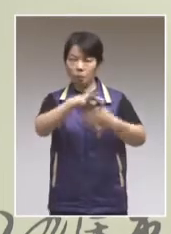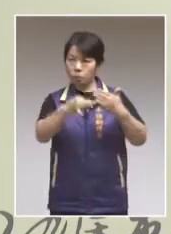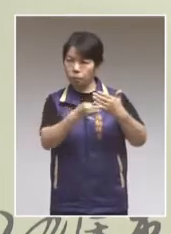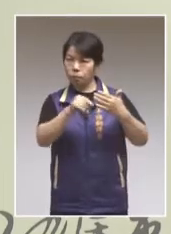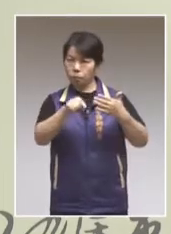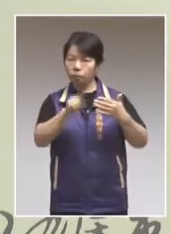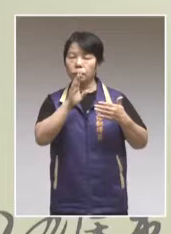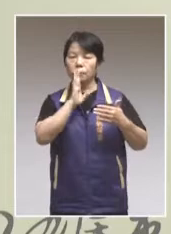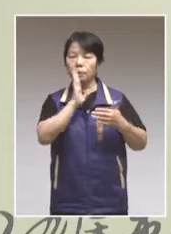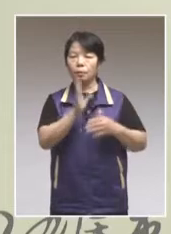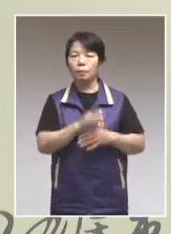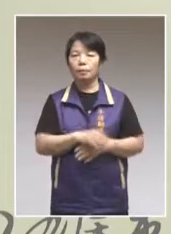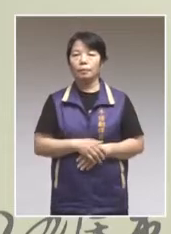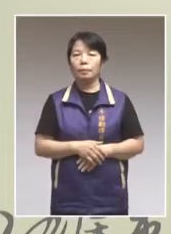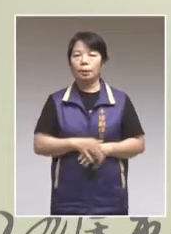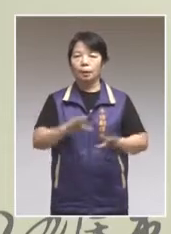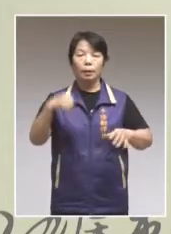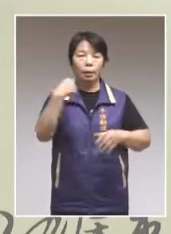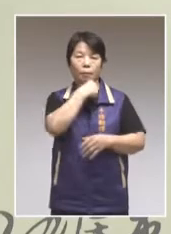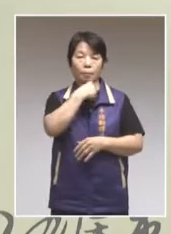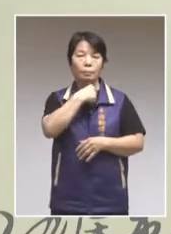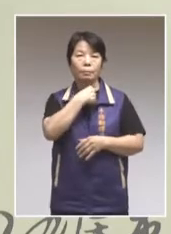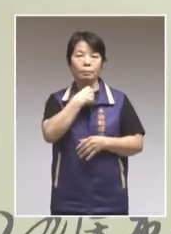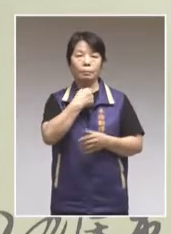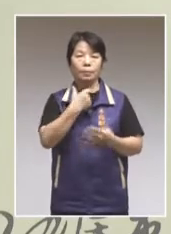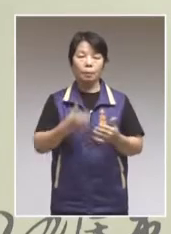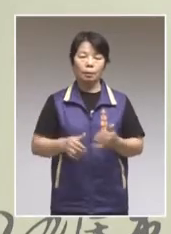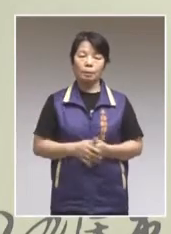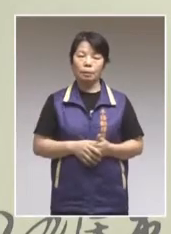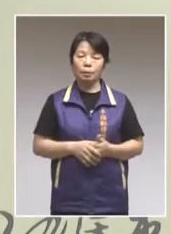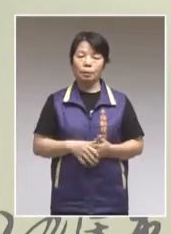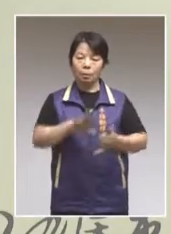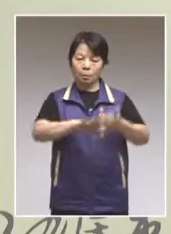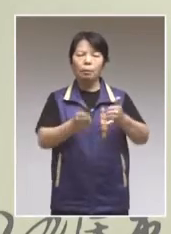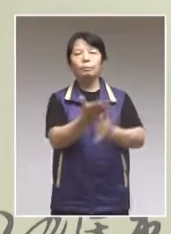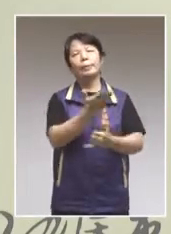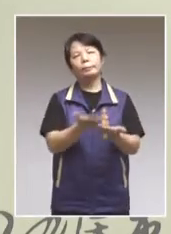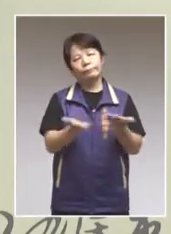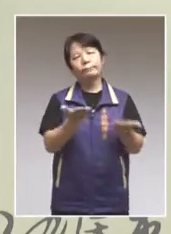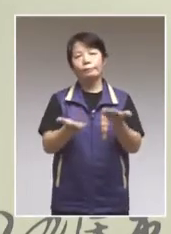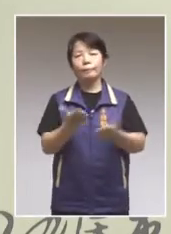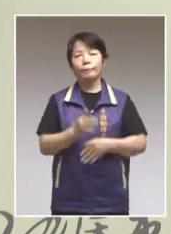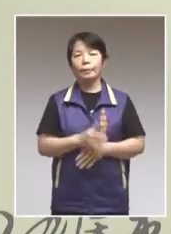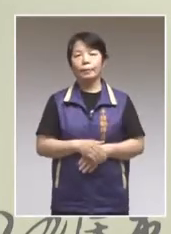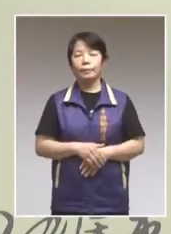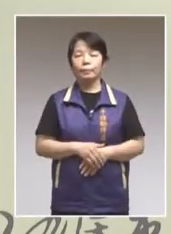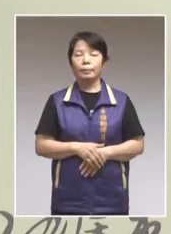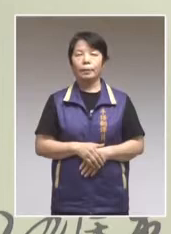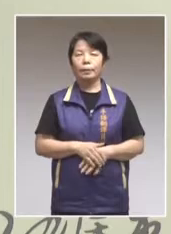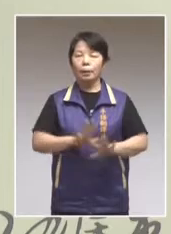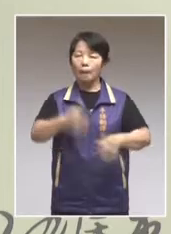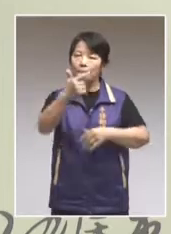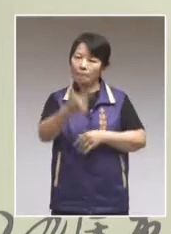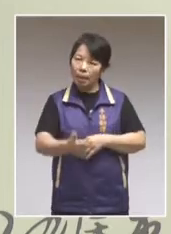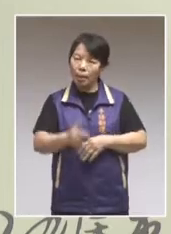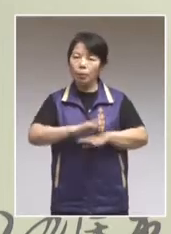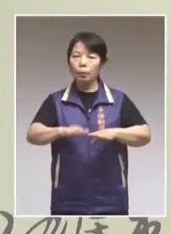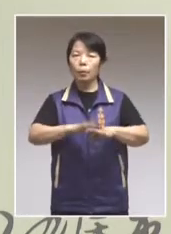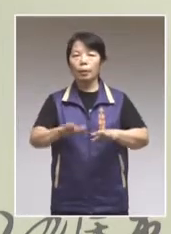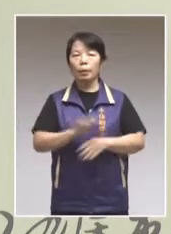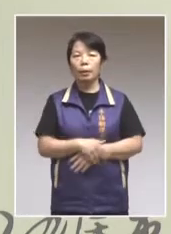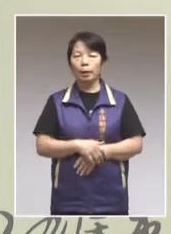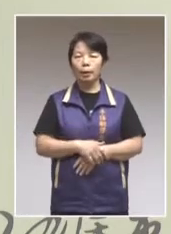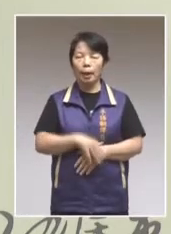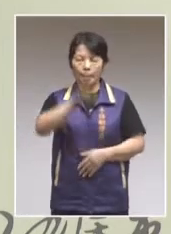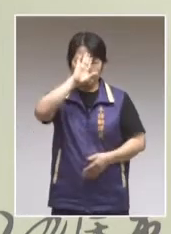段，其实强度在台湾其实南北其实都差不多，那换句话说，它慢慢的还是病例数会